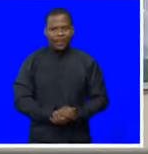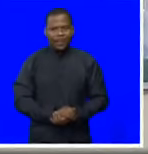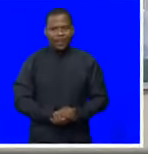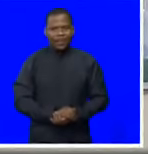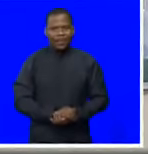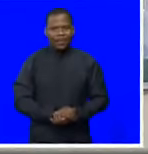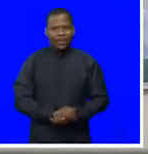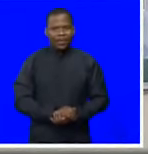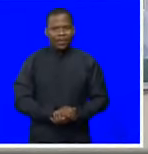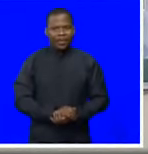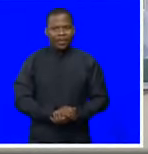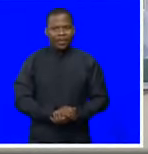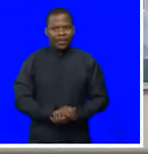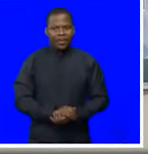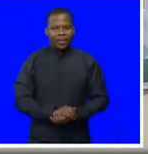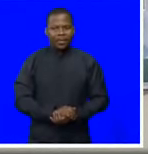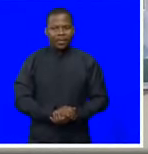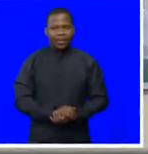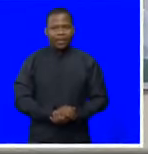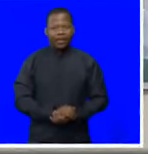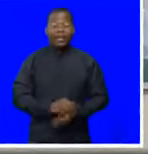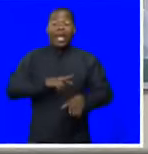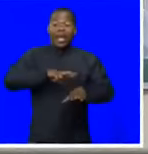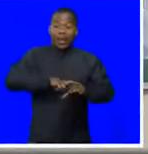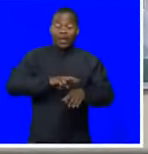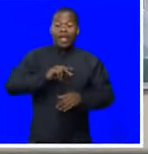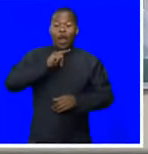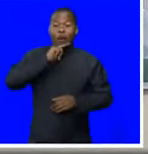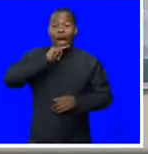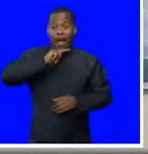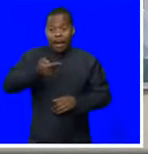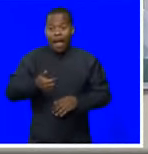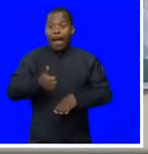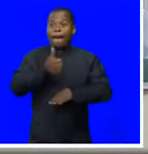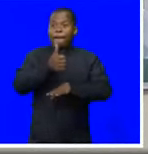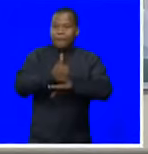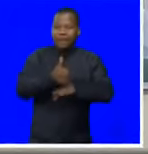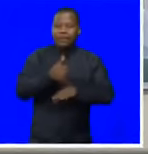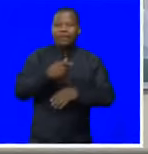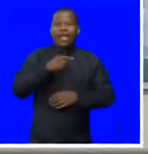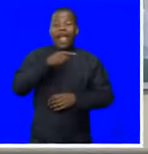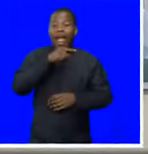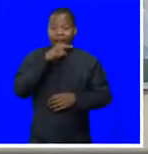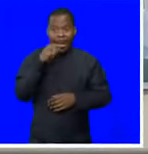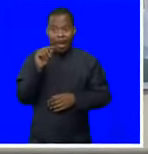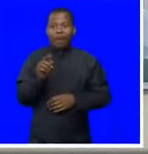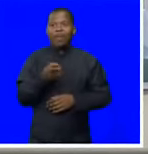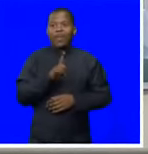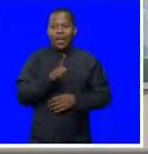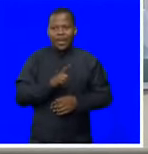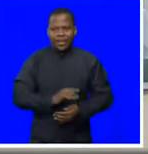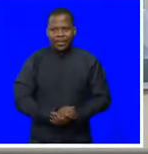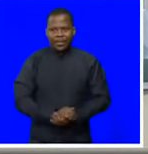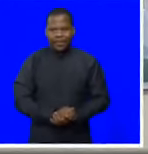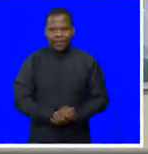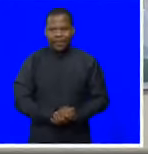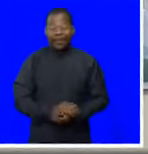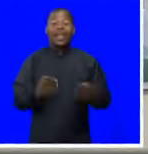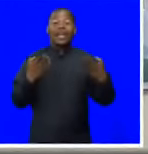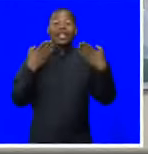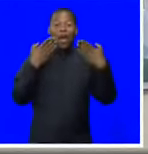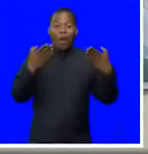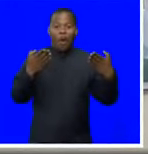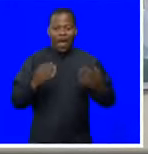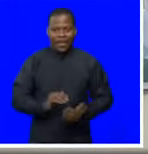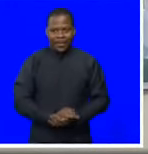superintendent Gugulethu Dlamini egameni la Commissioner General of His Majesty's Correction Services. Siyabonga Melanie.